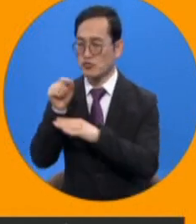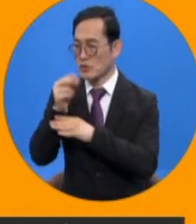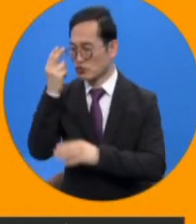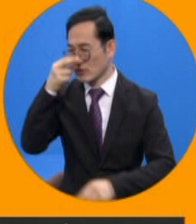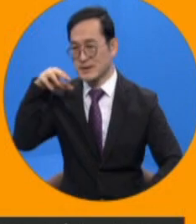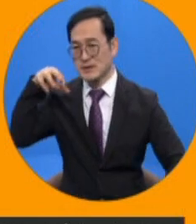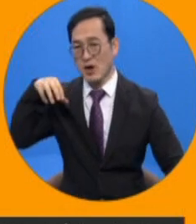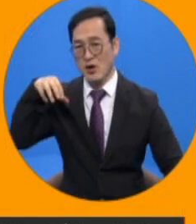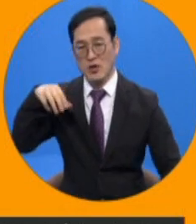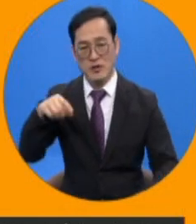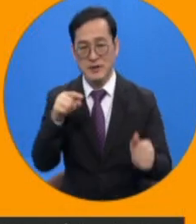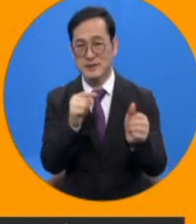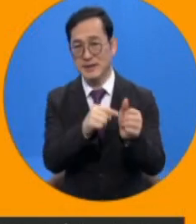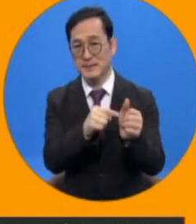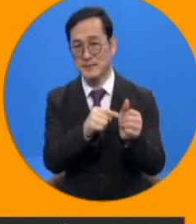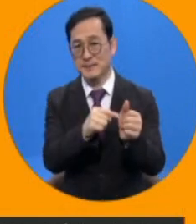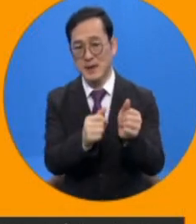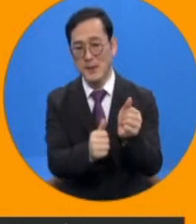김웅 의원 보호자관이죠?